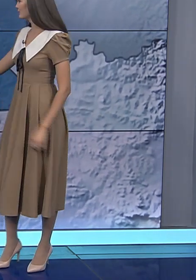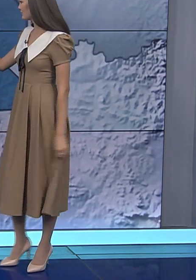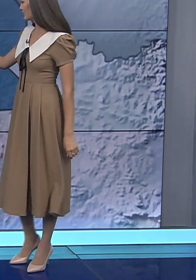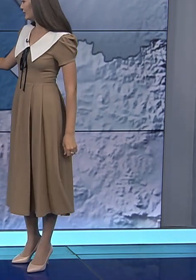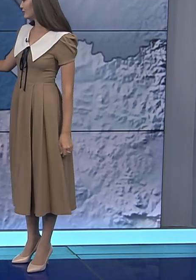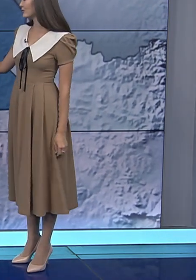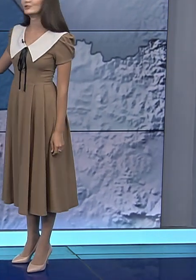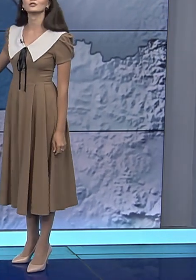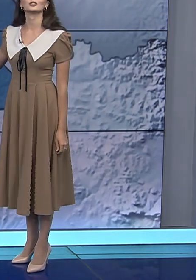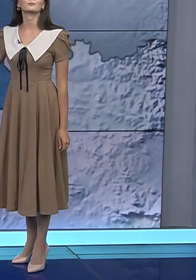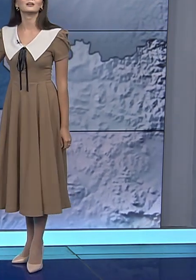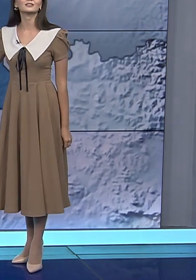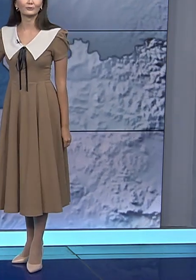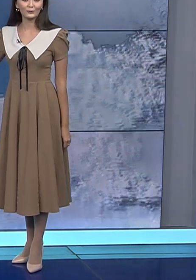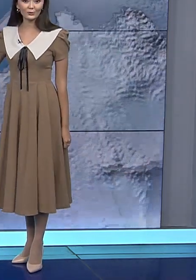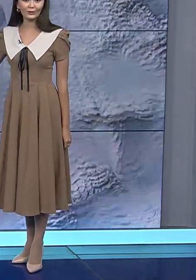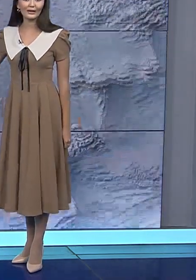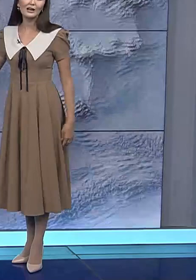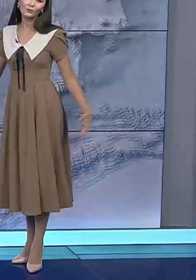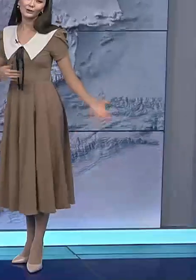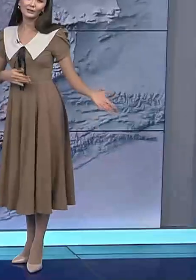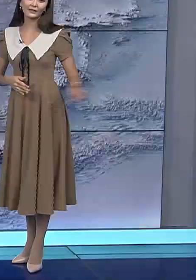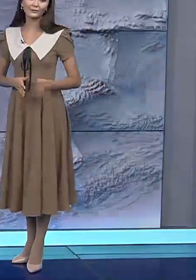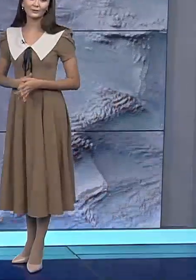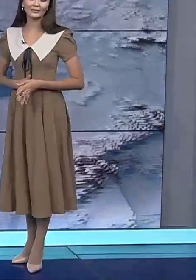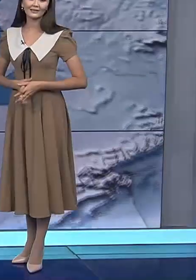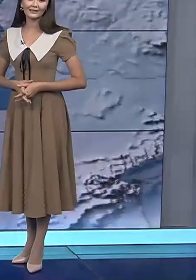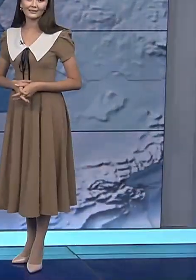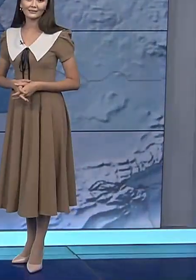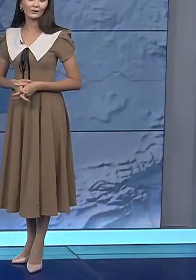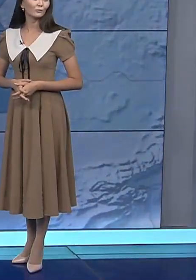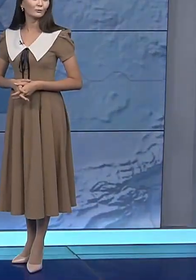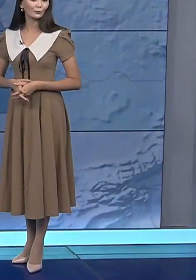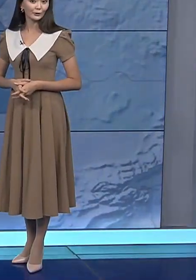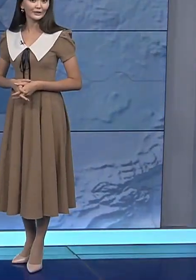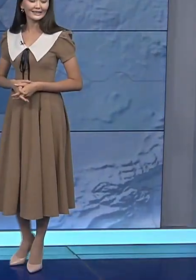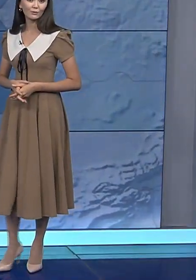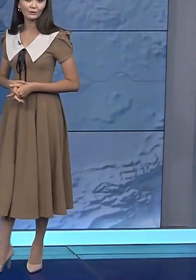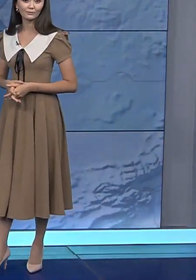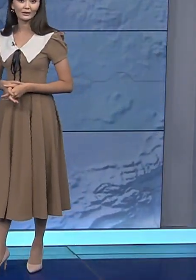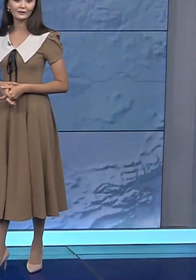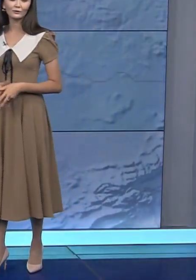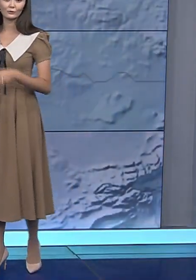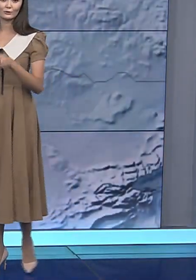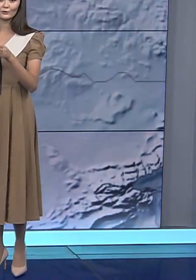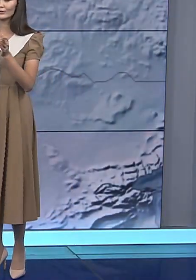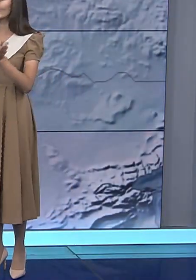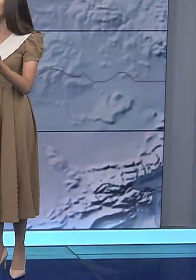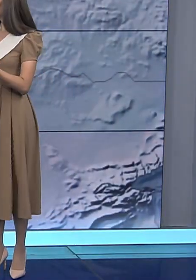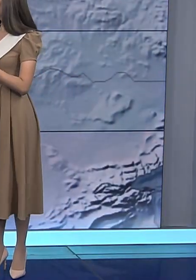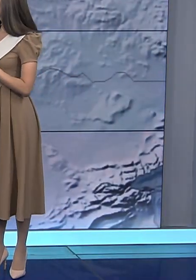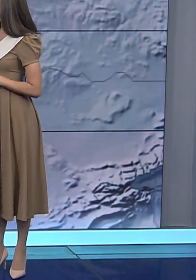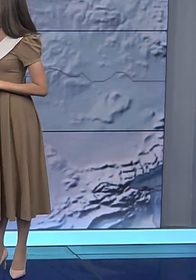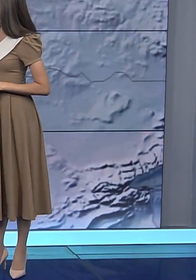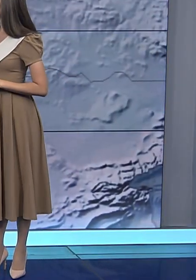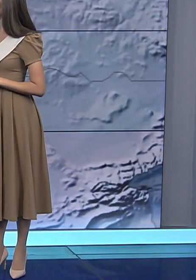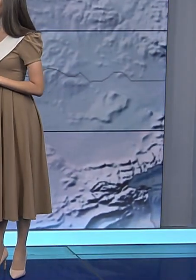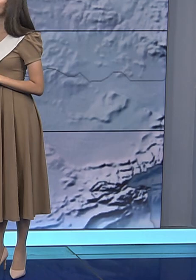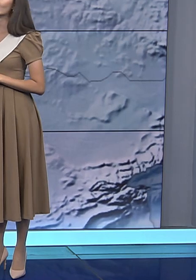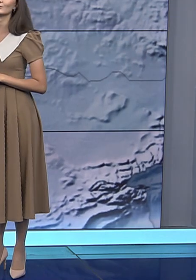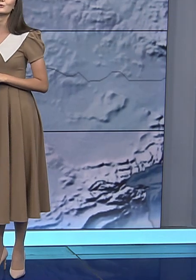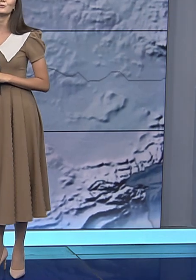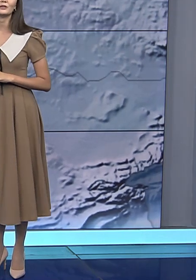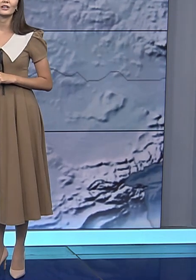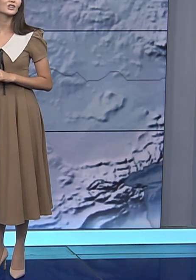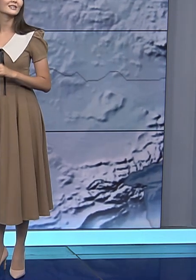Павлодарда күндіз 12, түнде 20 градус суық. Орталыққа қарай ойсақ, Қарағандыда күн бұлтты, термометр бағаны күндіз 0-ден 6, түнде